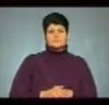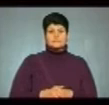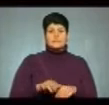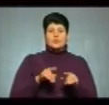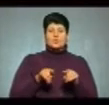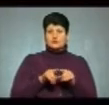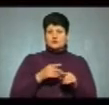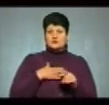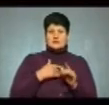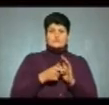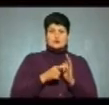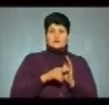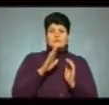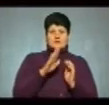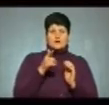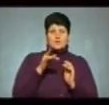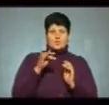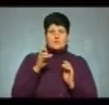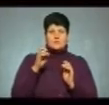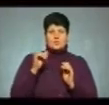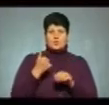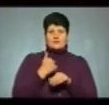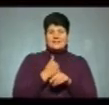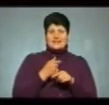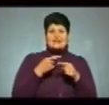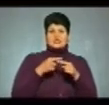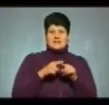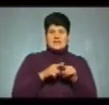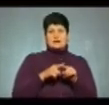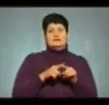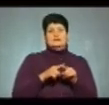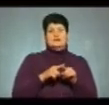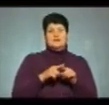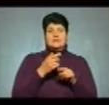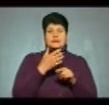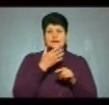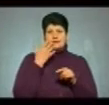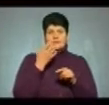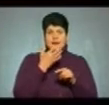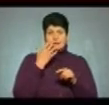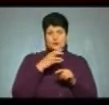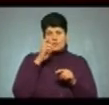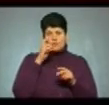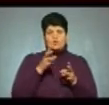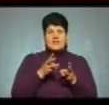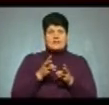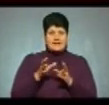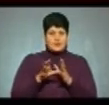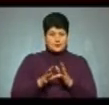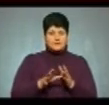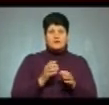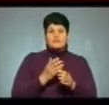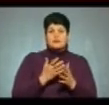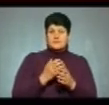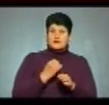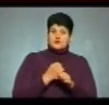Отож, в нас в студії Віталій Грубунюк, головний інженер комунального підприємства «Тернопільміськтеплокомуненерго». Доброго вечора. Добрий вечір. Отож, з'ясуємо, працює